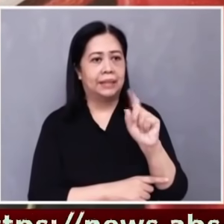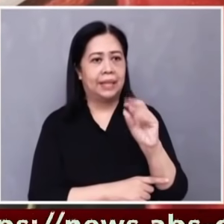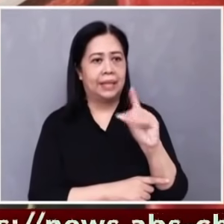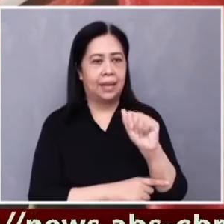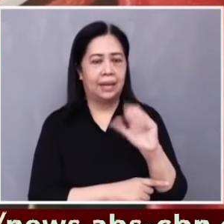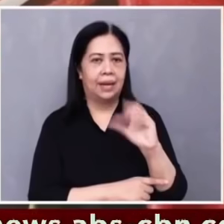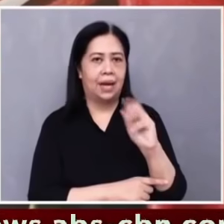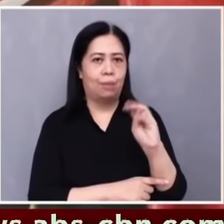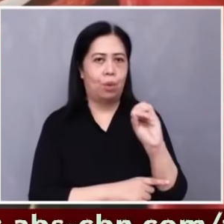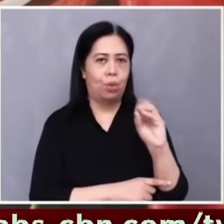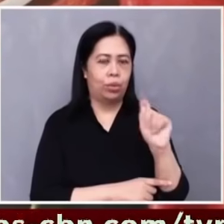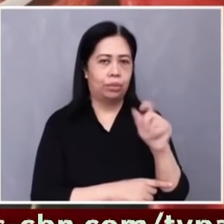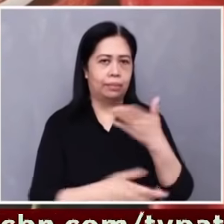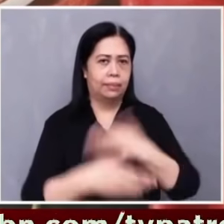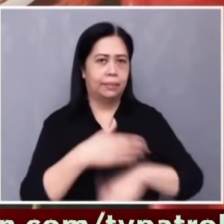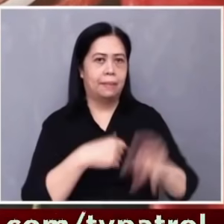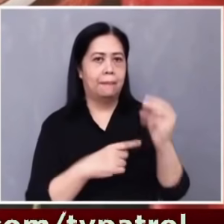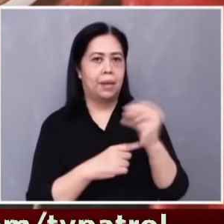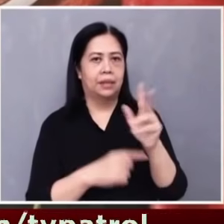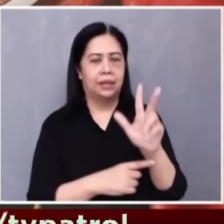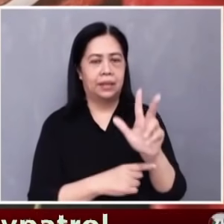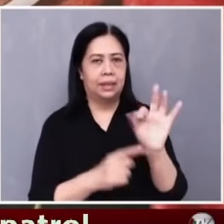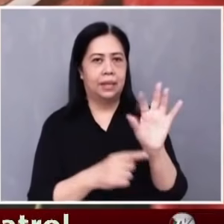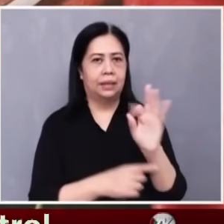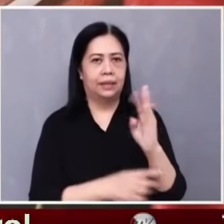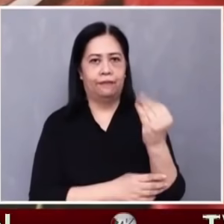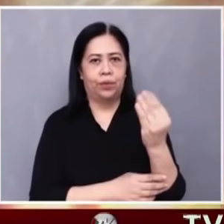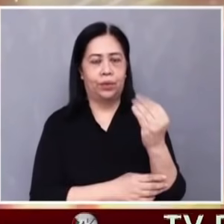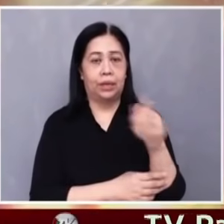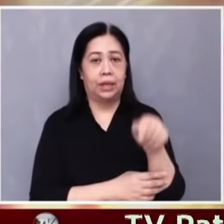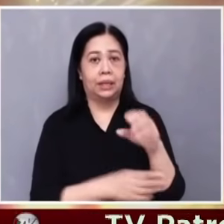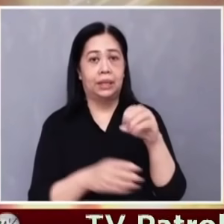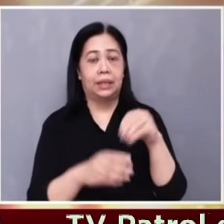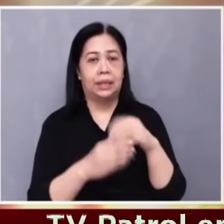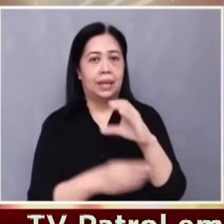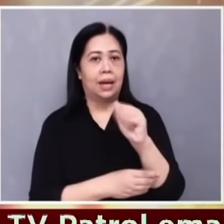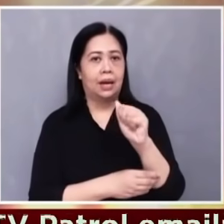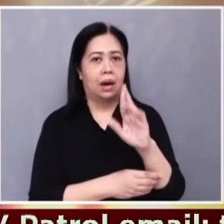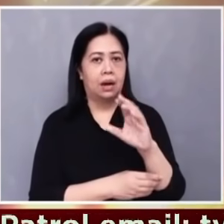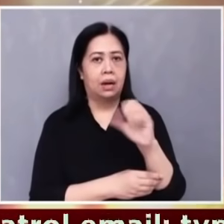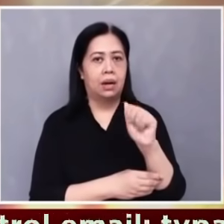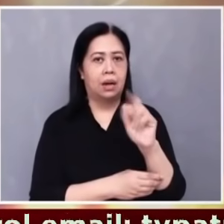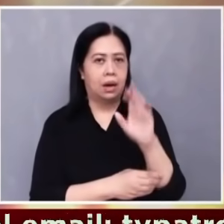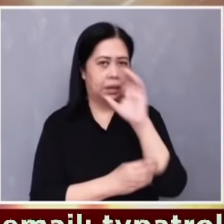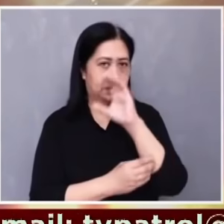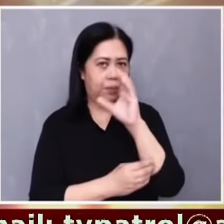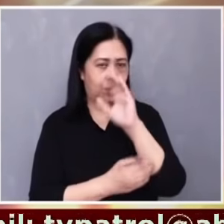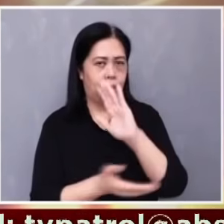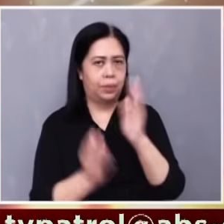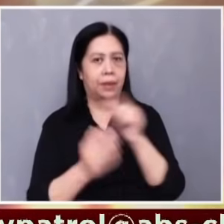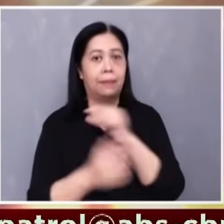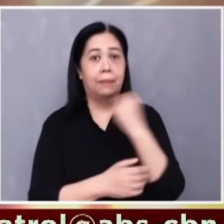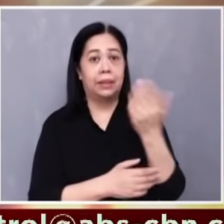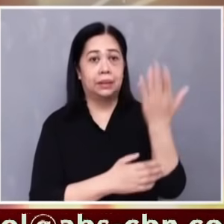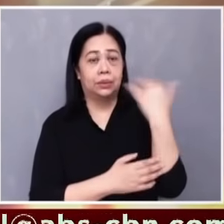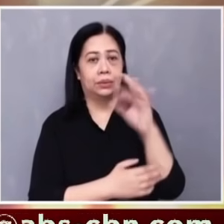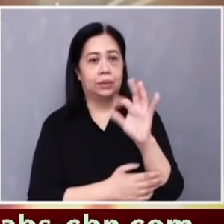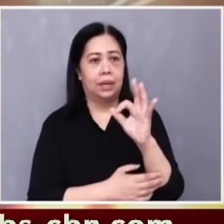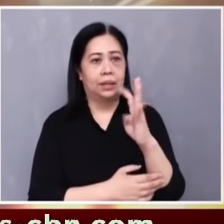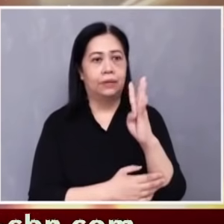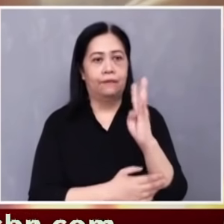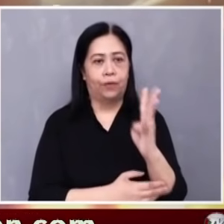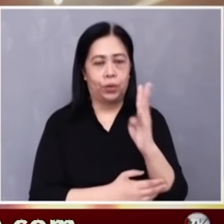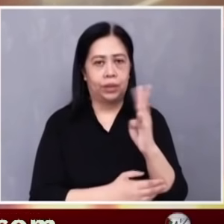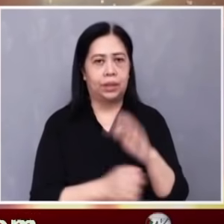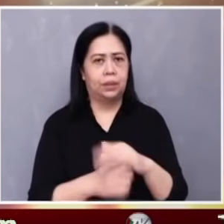siya noong March 3, 1914 sa Cogon, Carcar, Cebu at naging pari noong 1940. Buong